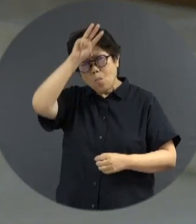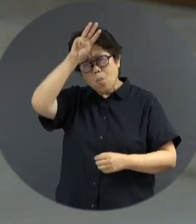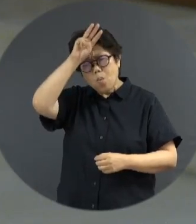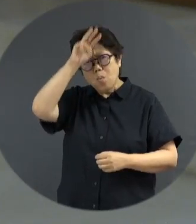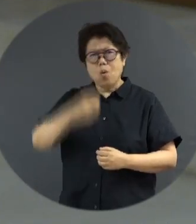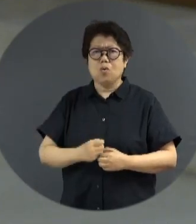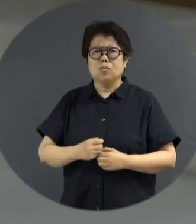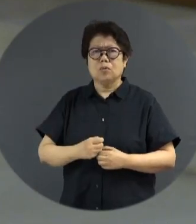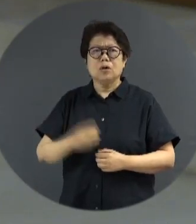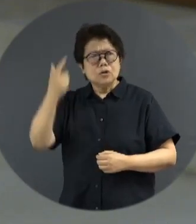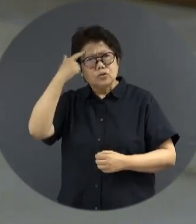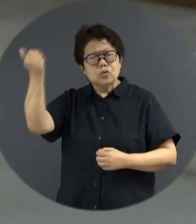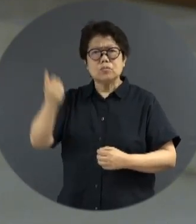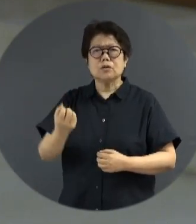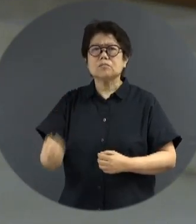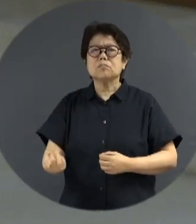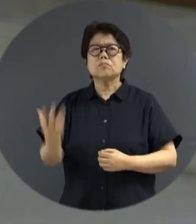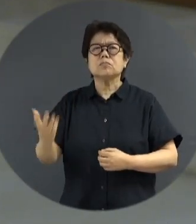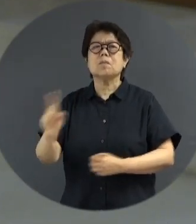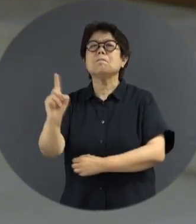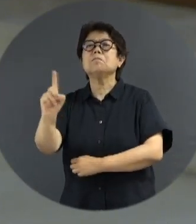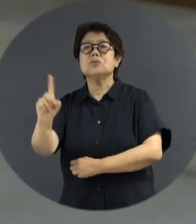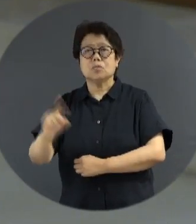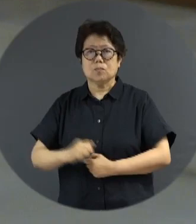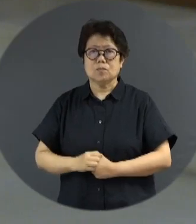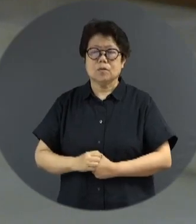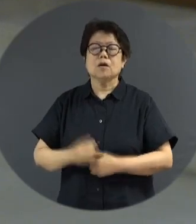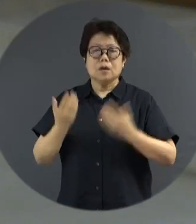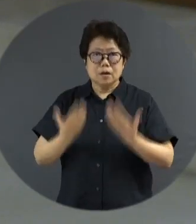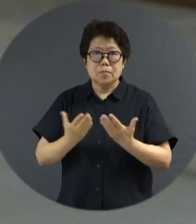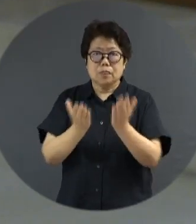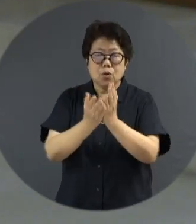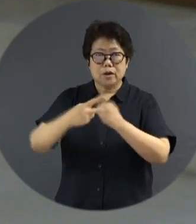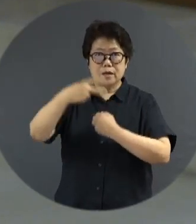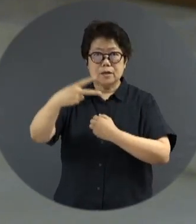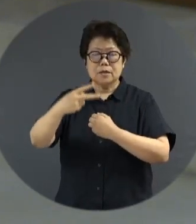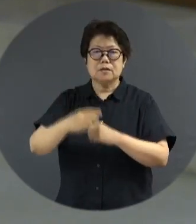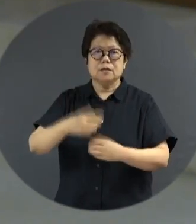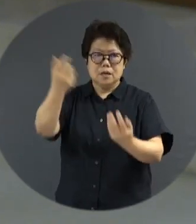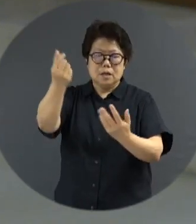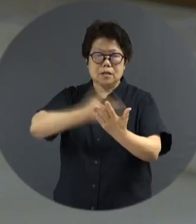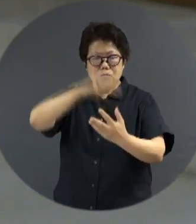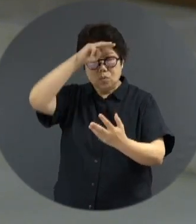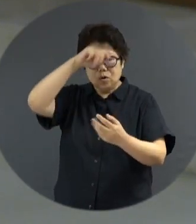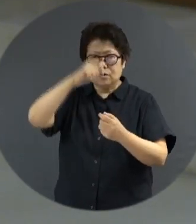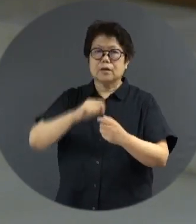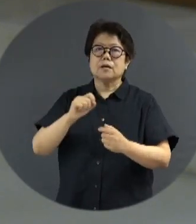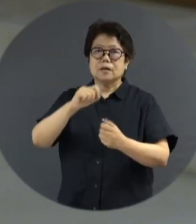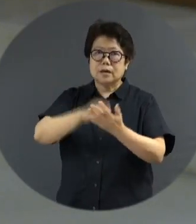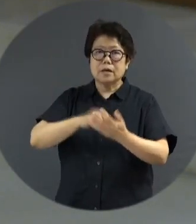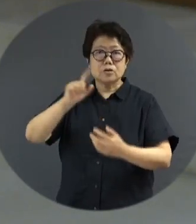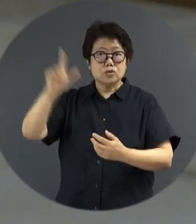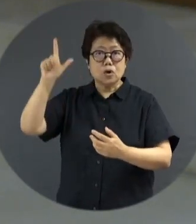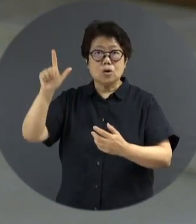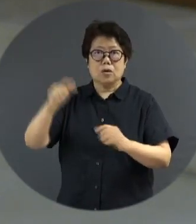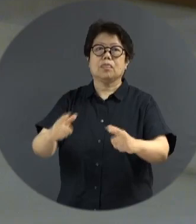得到这么多的智慧呢？今天的第一篇读经《列王纪上篇》为我们解答这